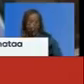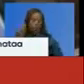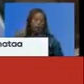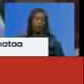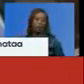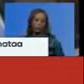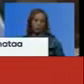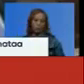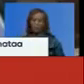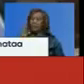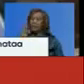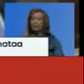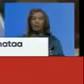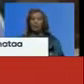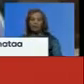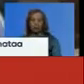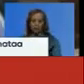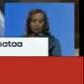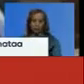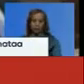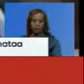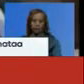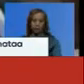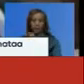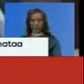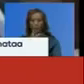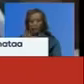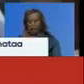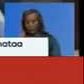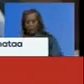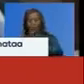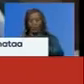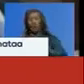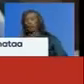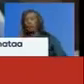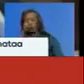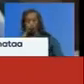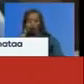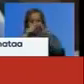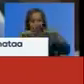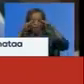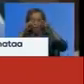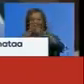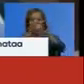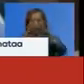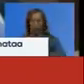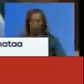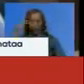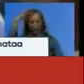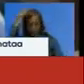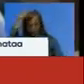ባለፉት 6 ዓመታት ኢህአዴግን በሊቀመንበርነትና የኢትዮጵያ ፌደራላዊ ዲሞክራሲያዊ ሪፐብሊክ